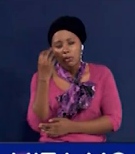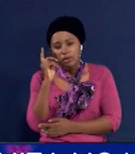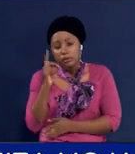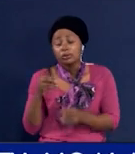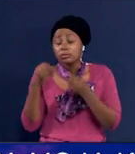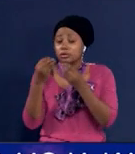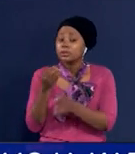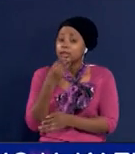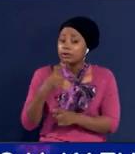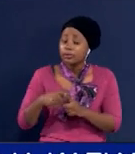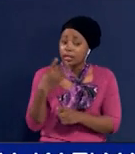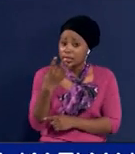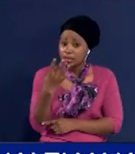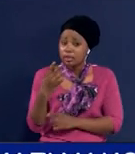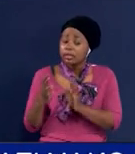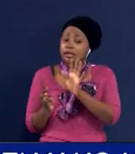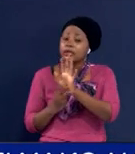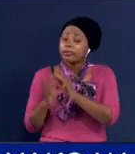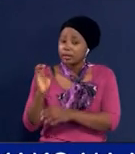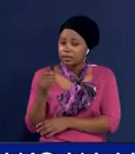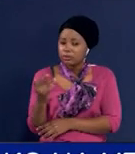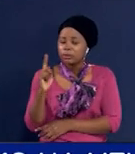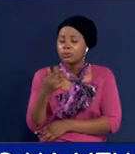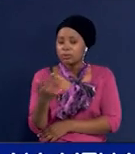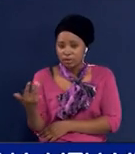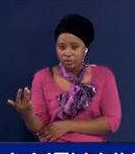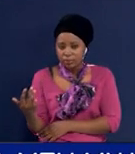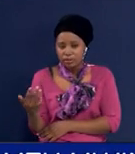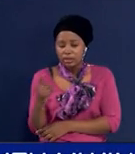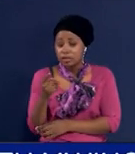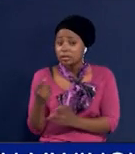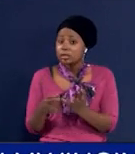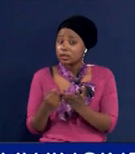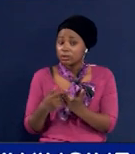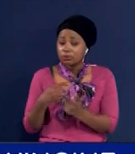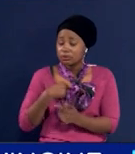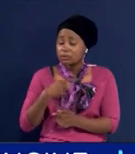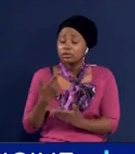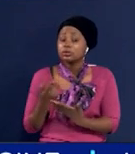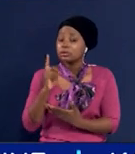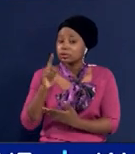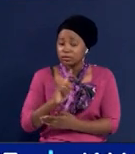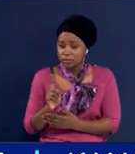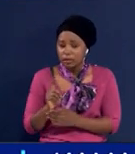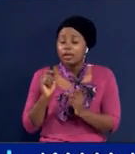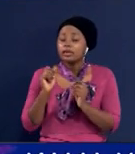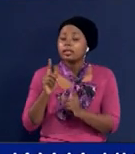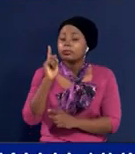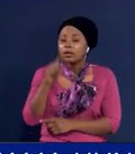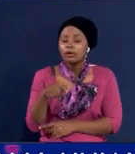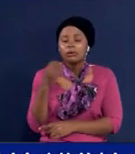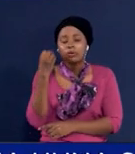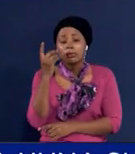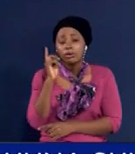tuliowatolea taarifa 480 watoto ni wangapi. Hizo takwimu sijatembea nazo, lakini tunao wagonjwa